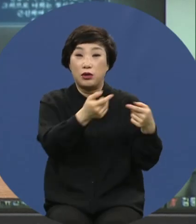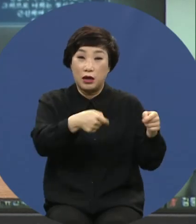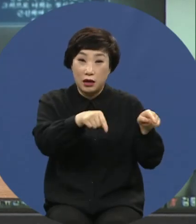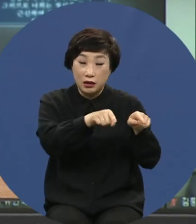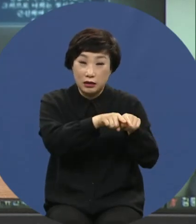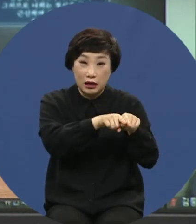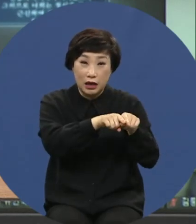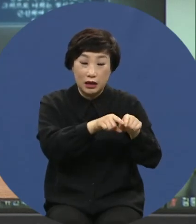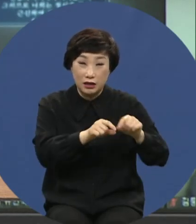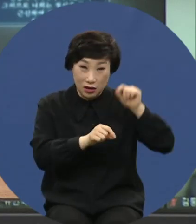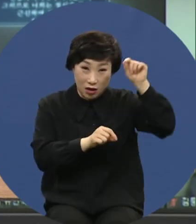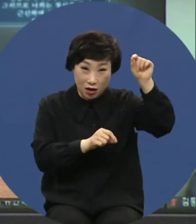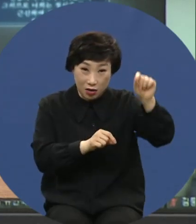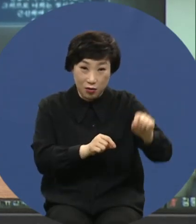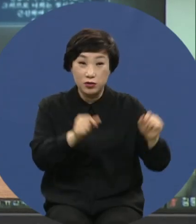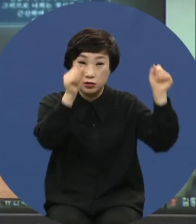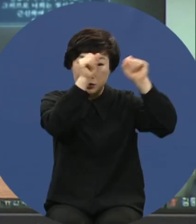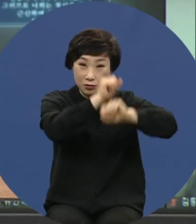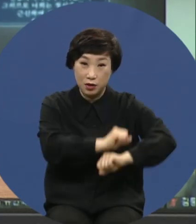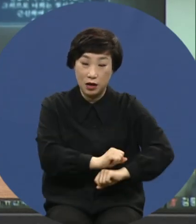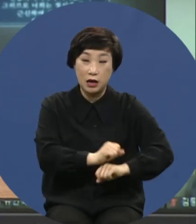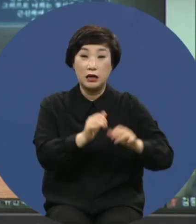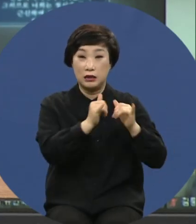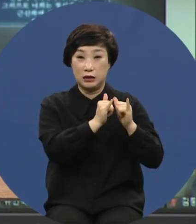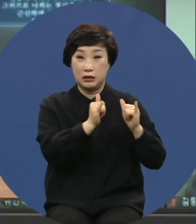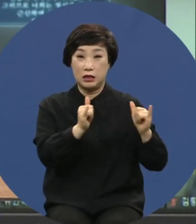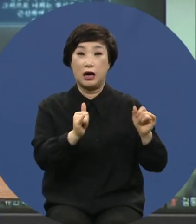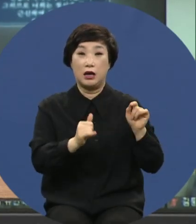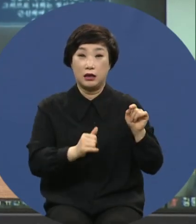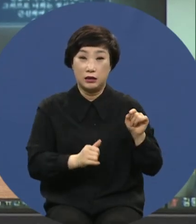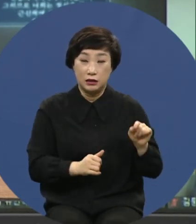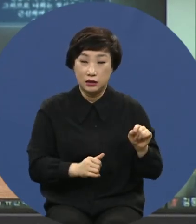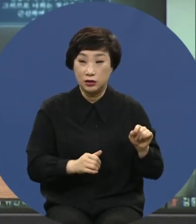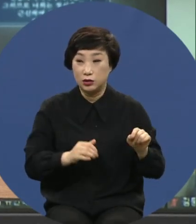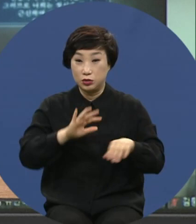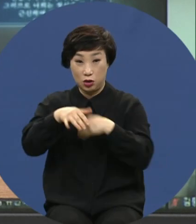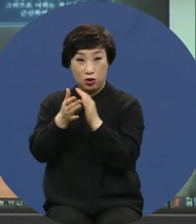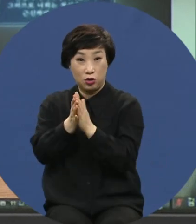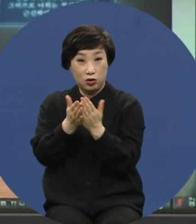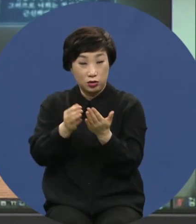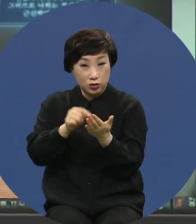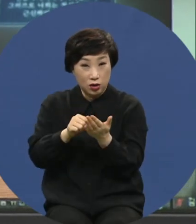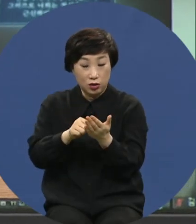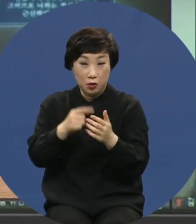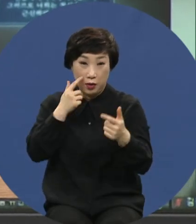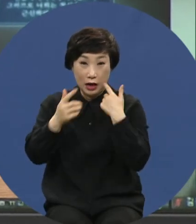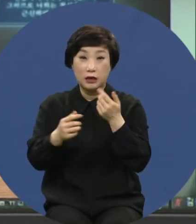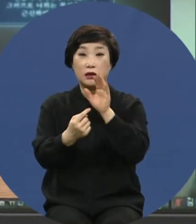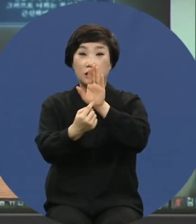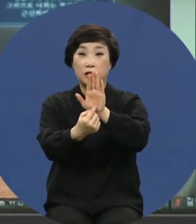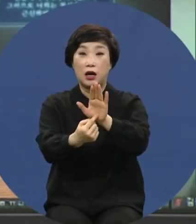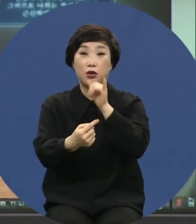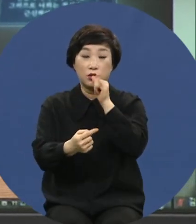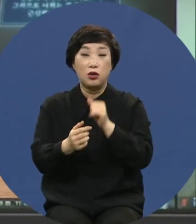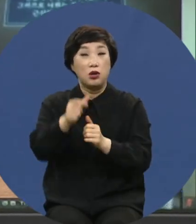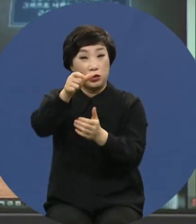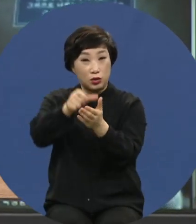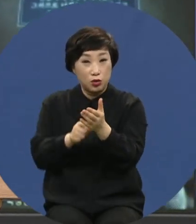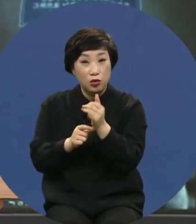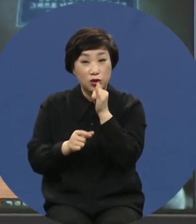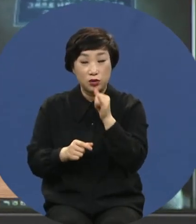같이 영원히 멸망할 자라는 것을 성경은 정확하게